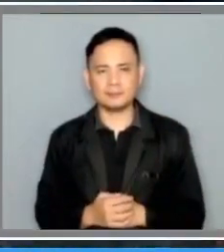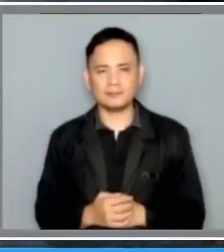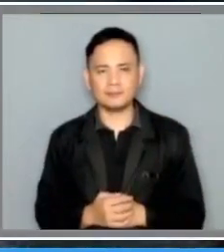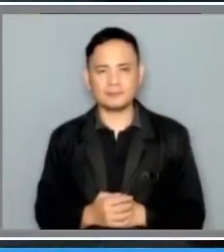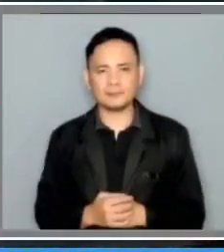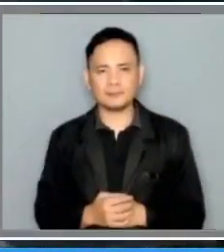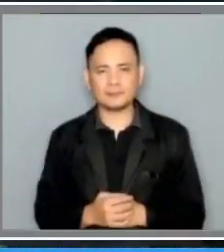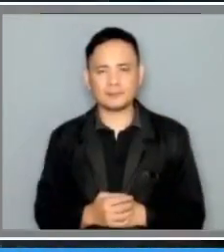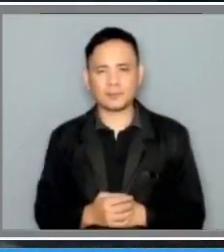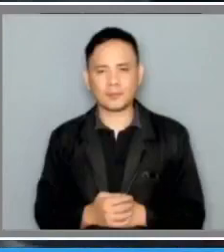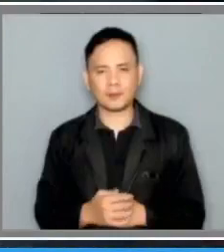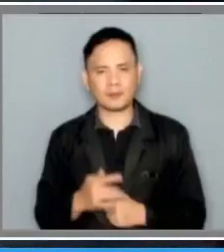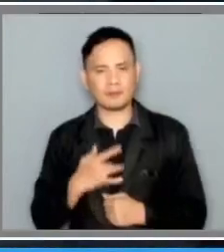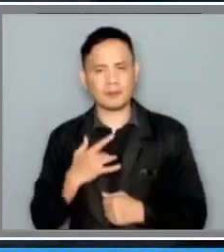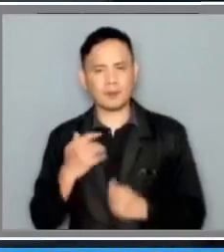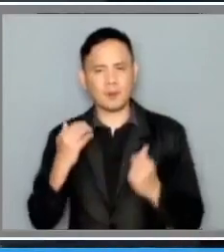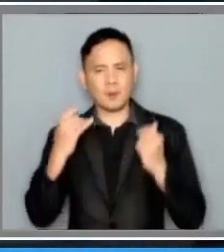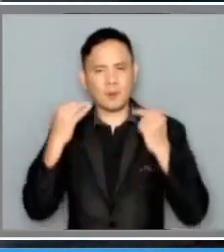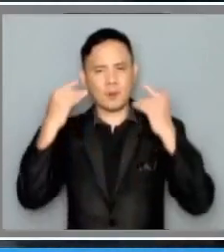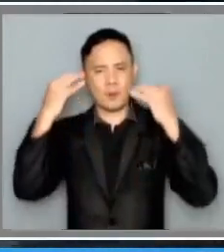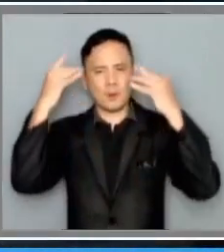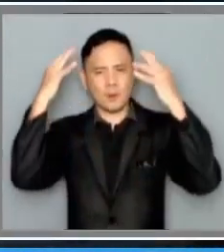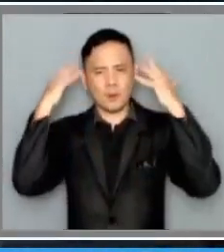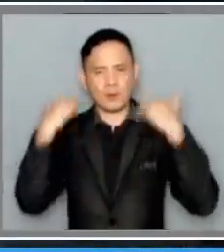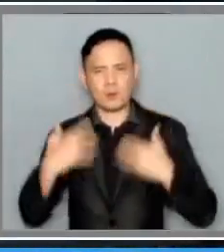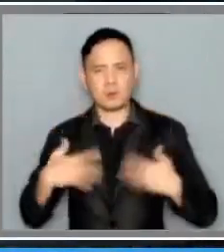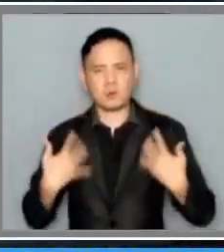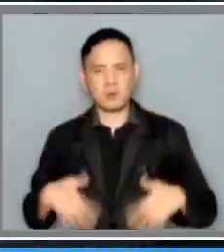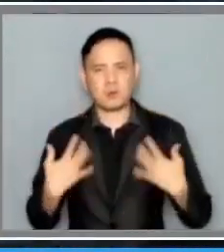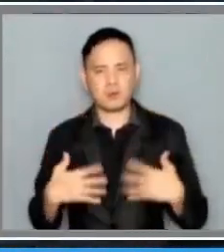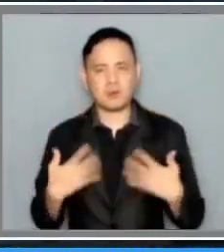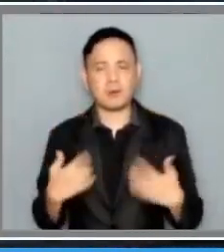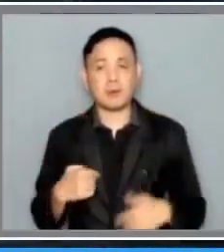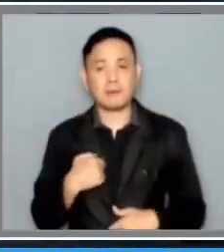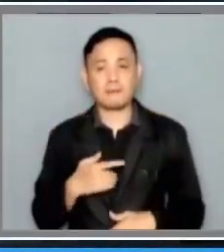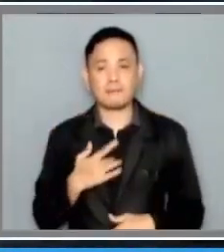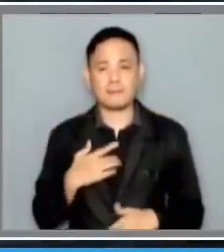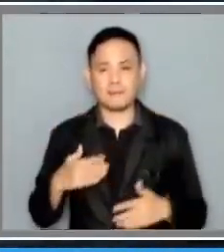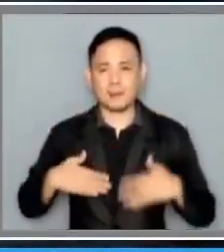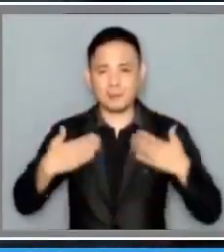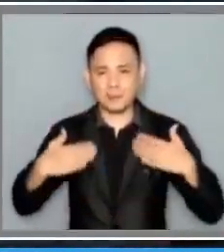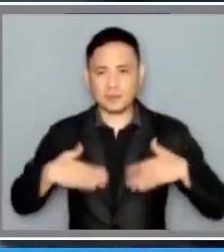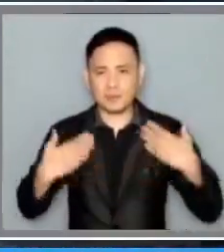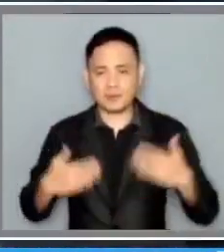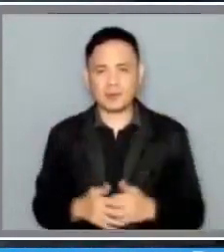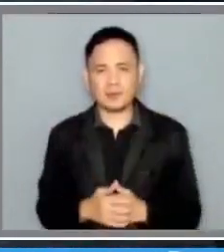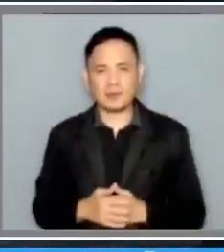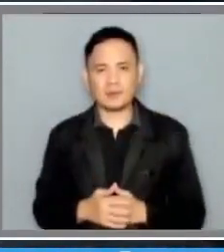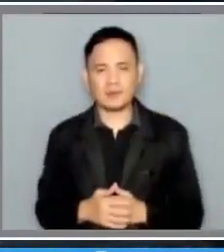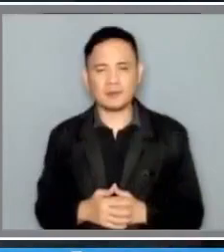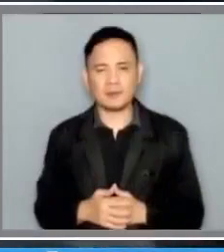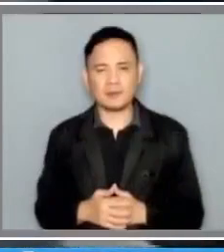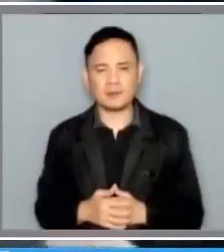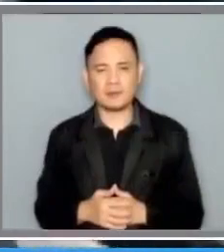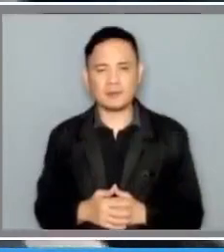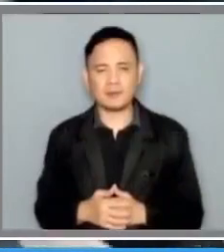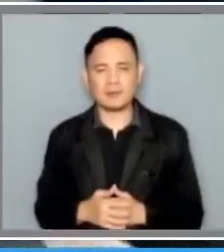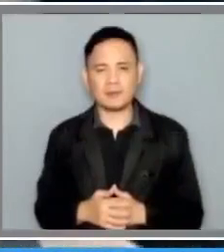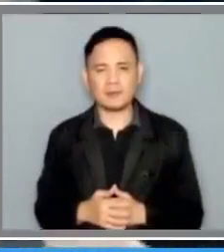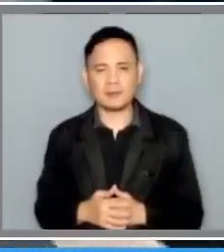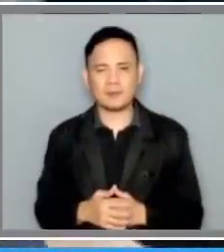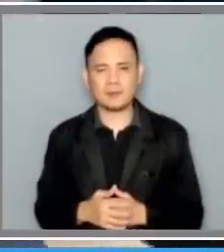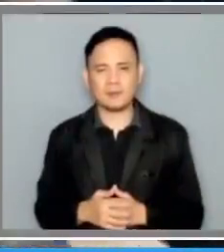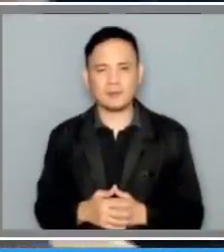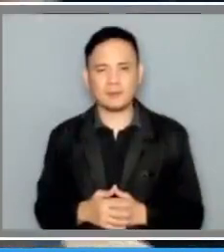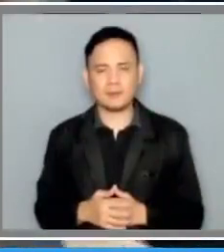Overwhelmed. Sobra. Nakakatuwa and nakaka-fulfill lahat ng mga comments na natatanggap ko. Kailangan